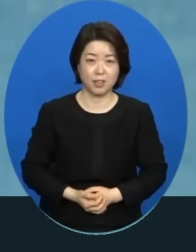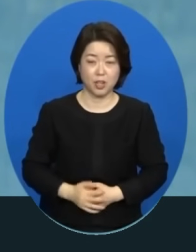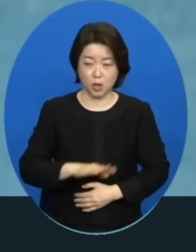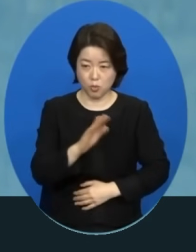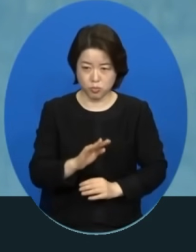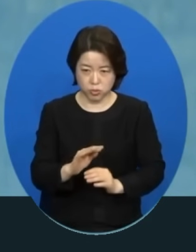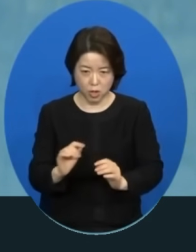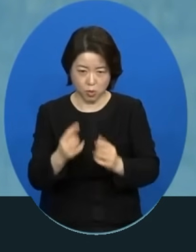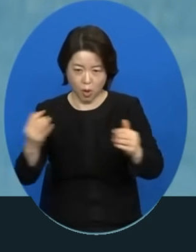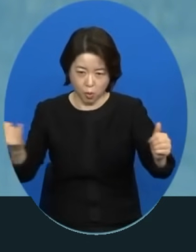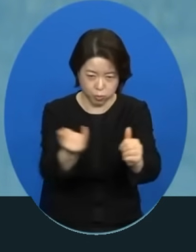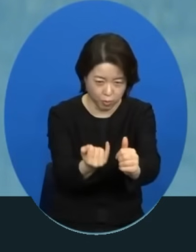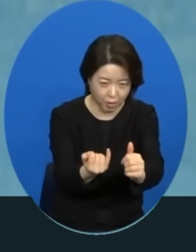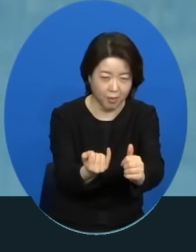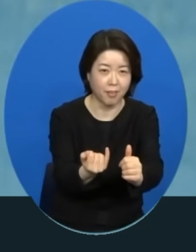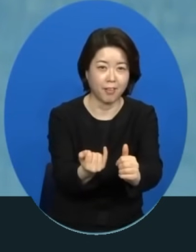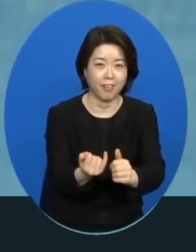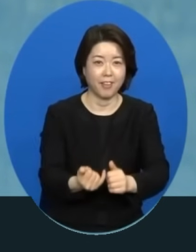동시에 다가갔습니다.